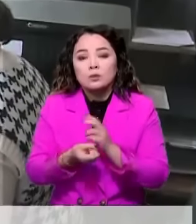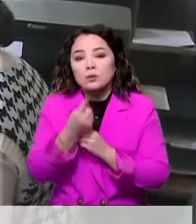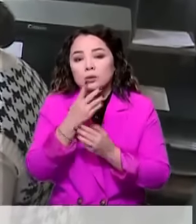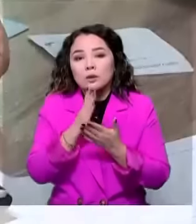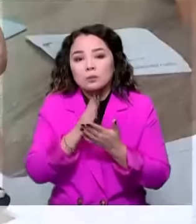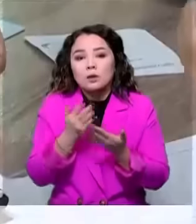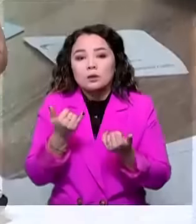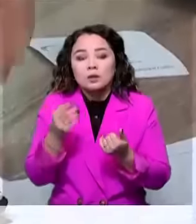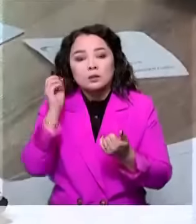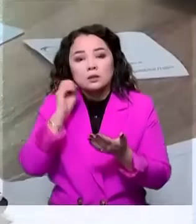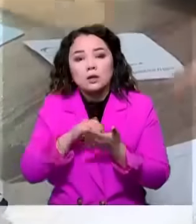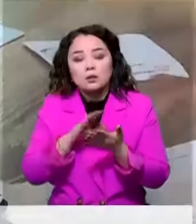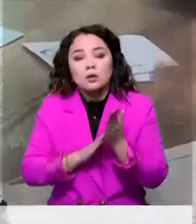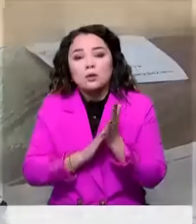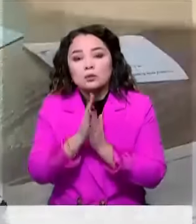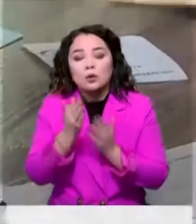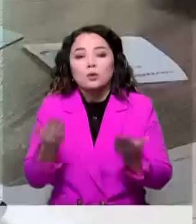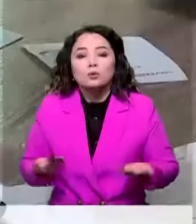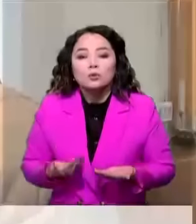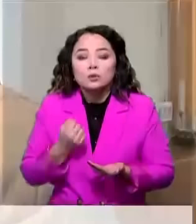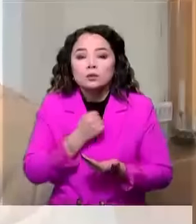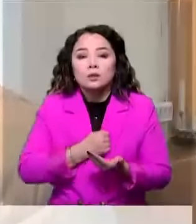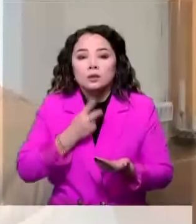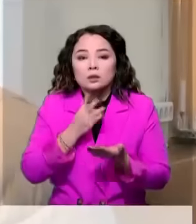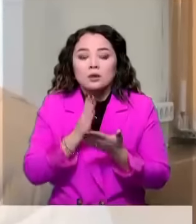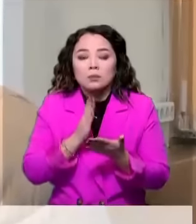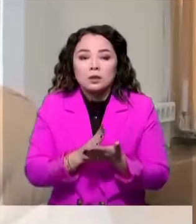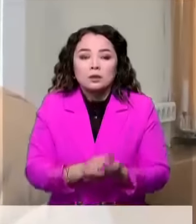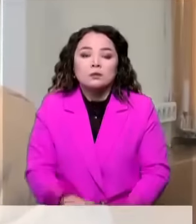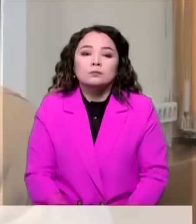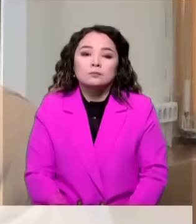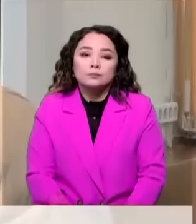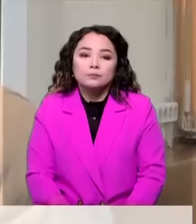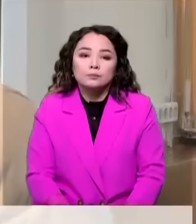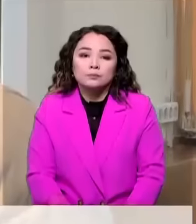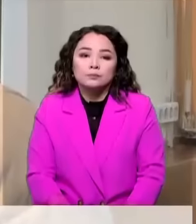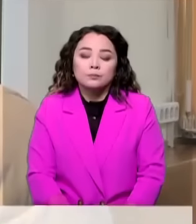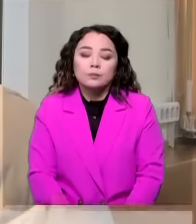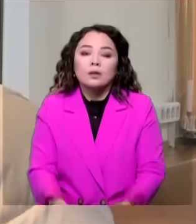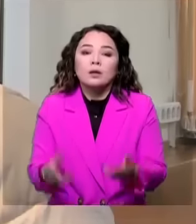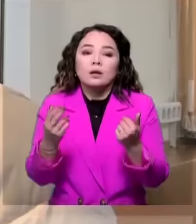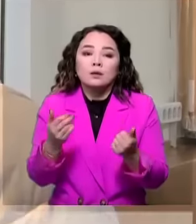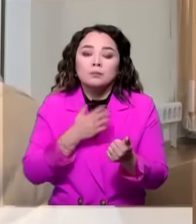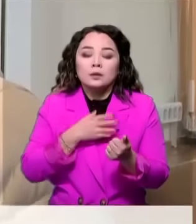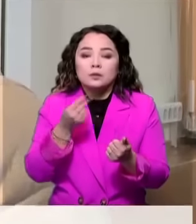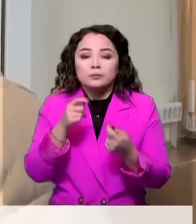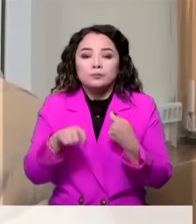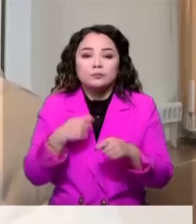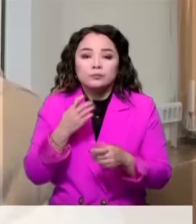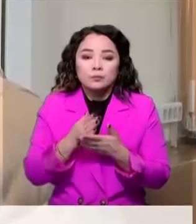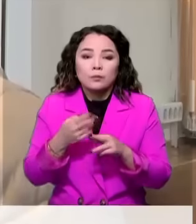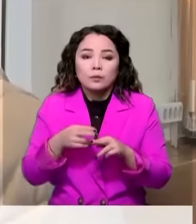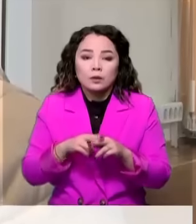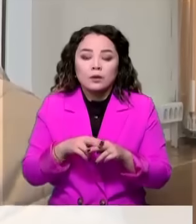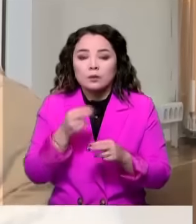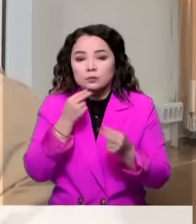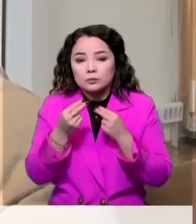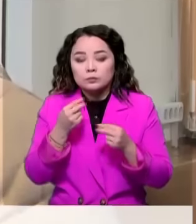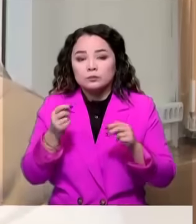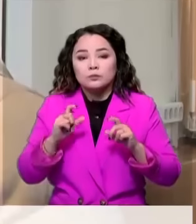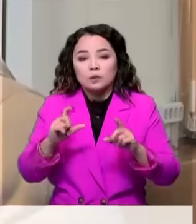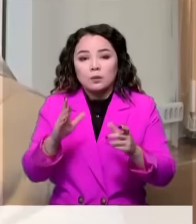береді, бірақ тарифтің өсуіне тұрғындар наразы. Естественно, это бьет по карману. Әрине қалтамызды қағады. Тариф көтеріледі, азық-түлік